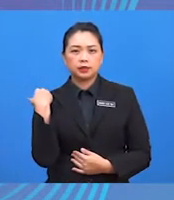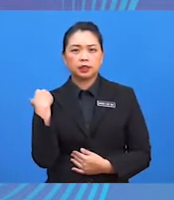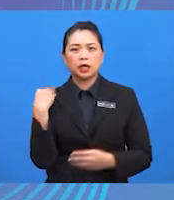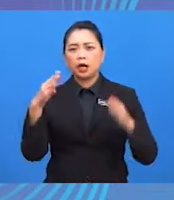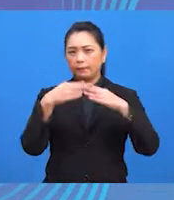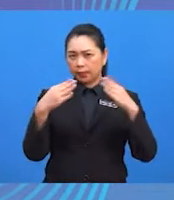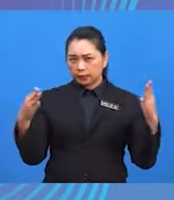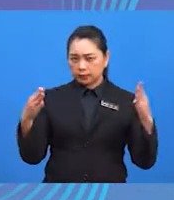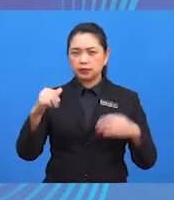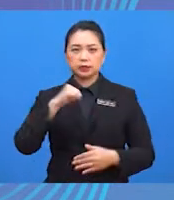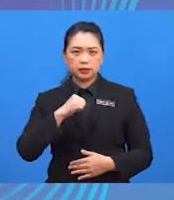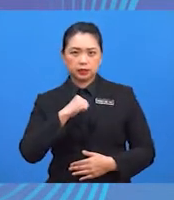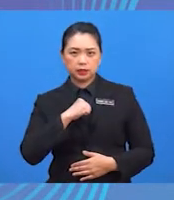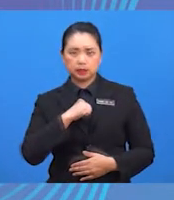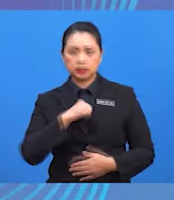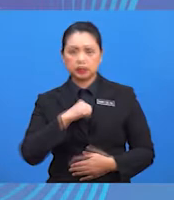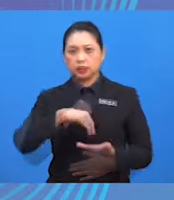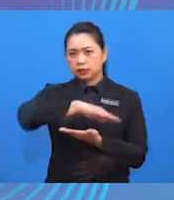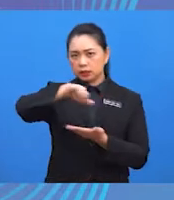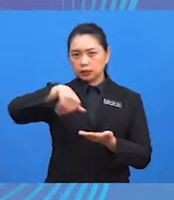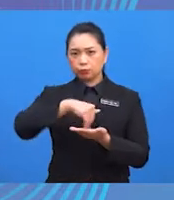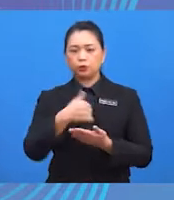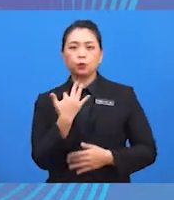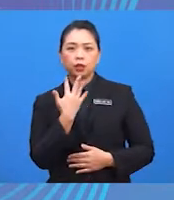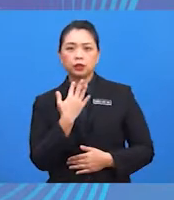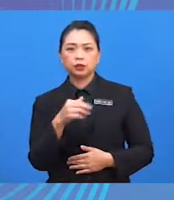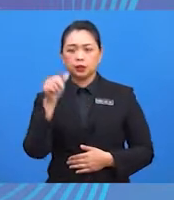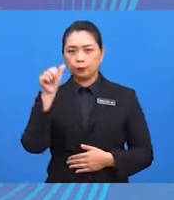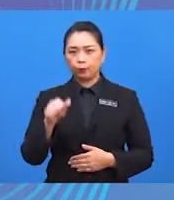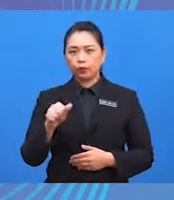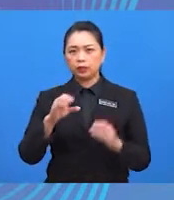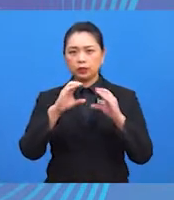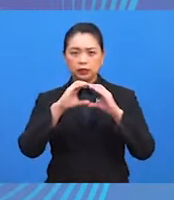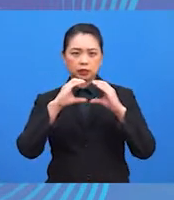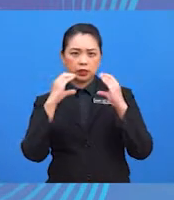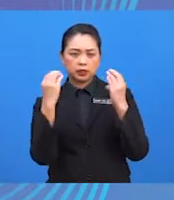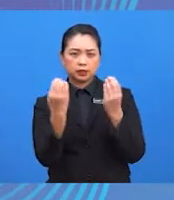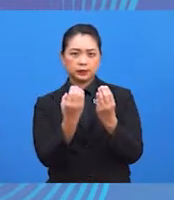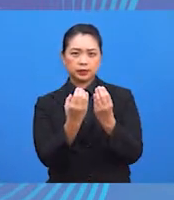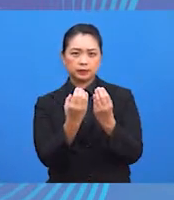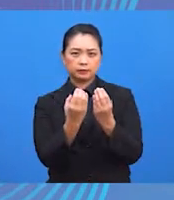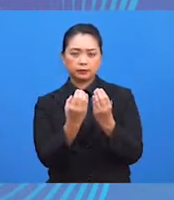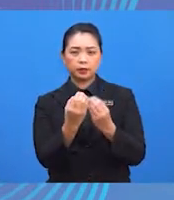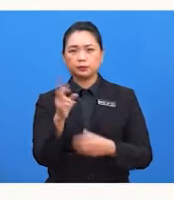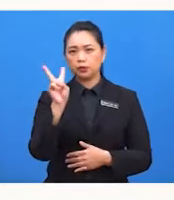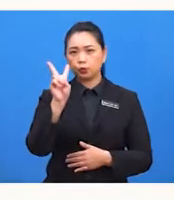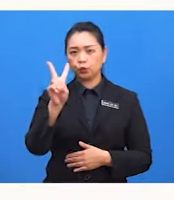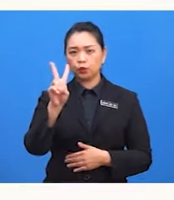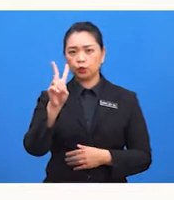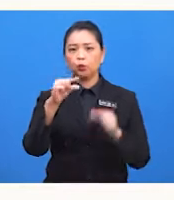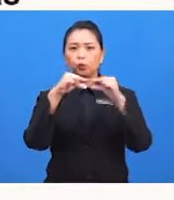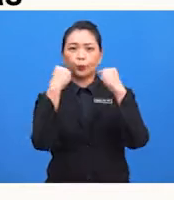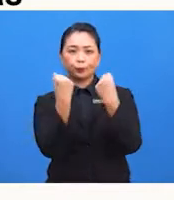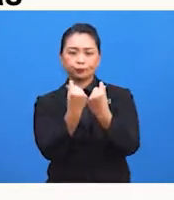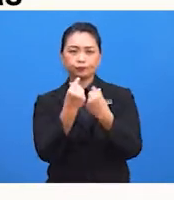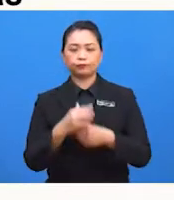Kesemua warna boleh diklasifikasikan kepada dua kumpulan, iaitu warna